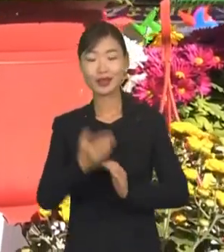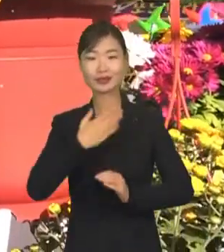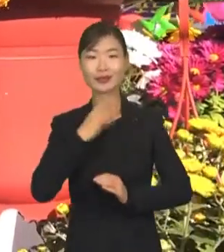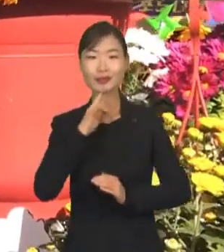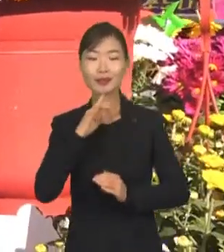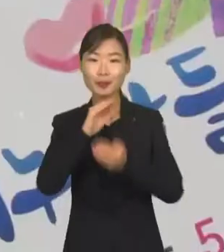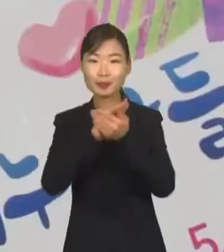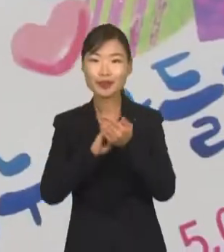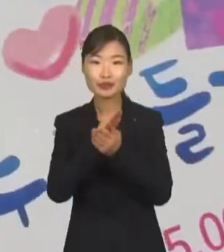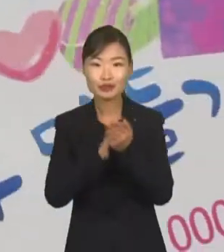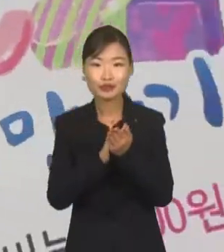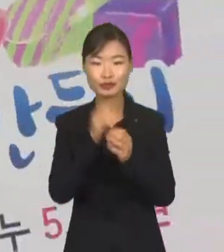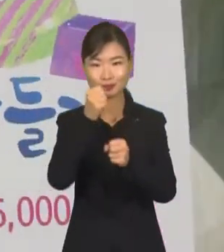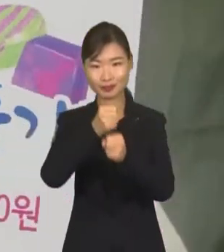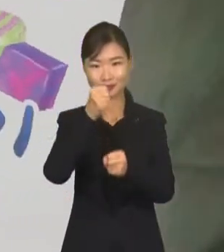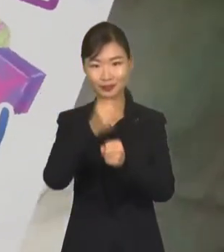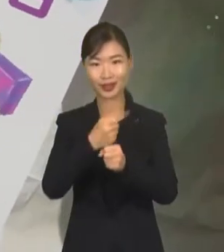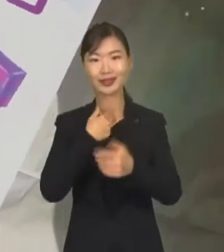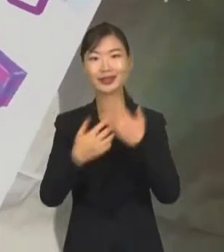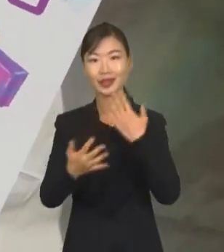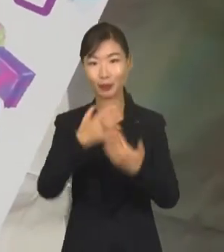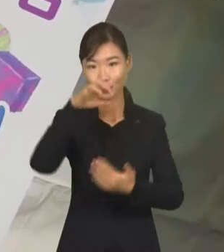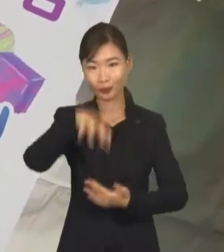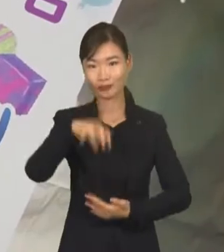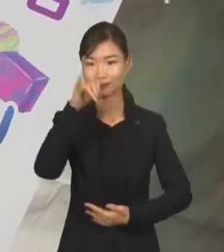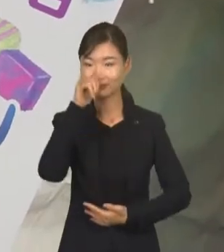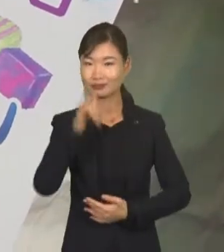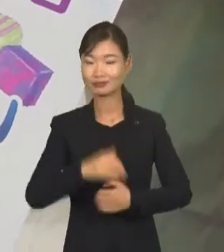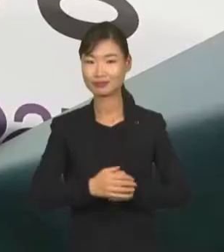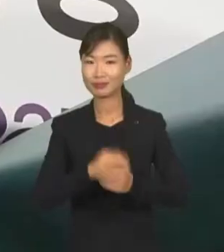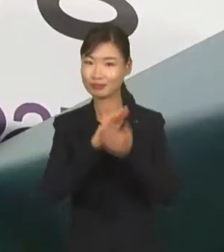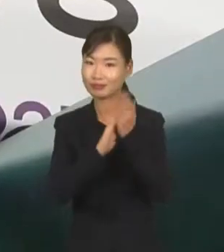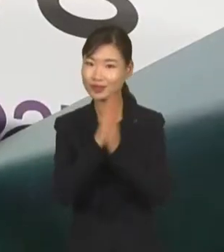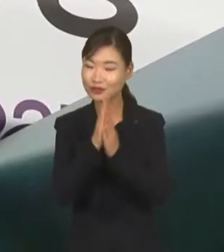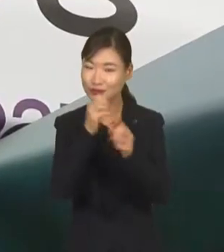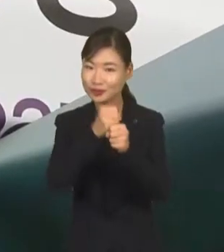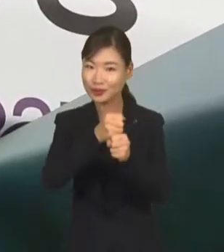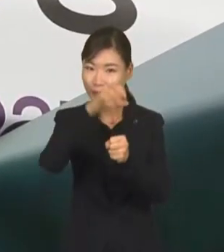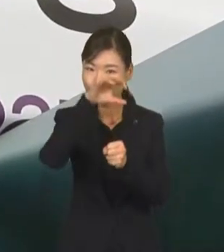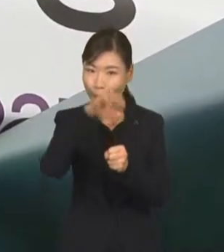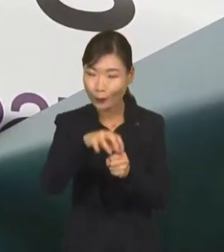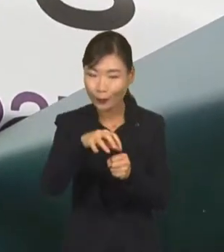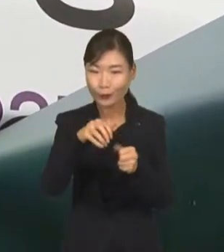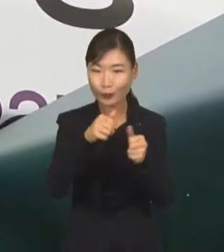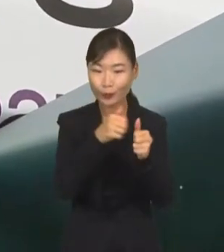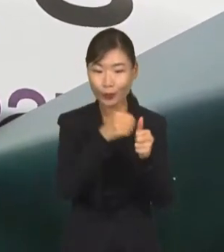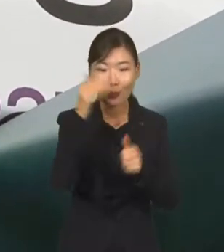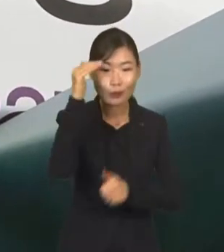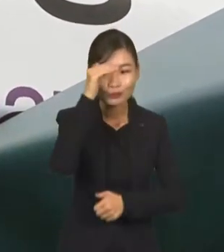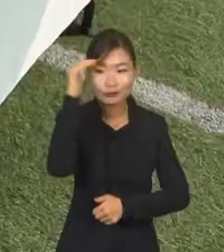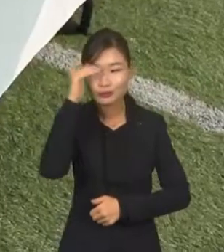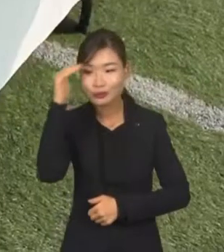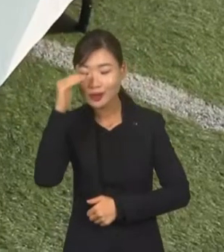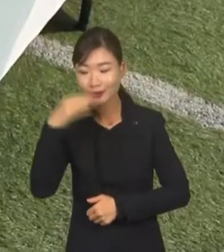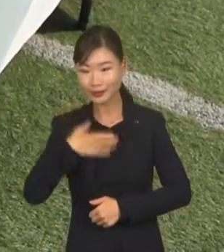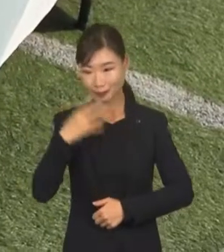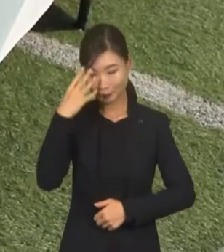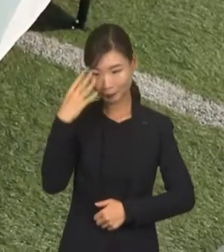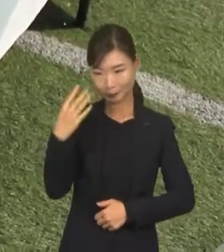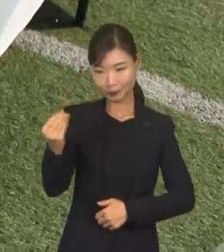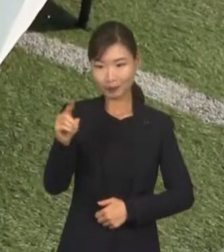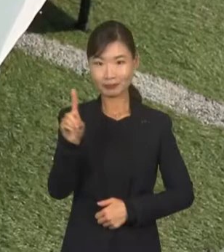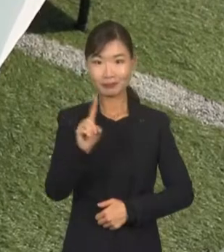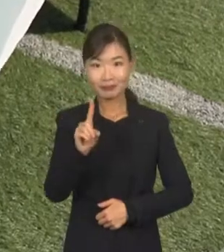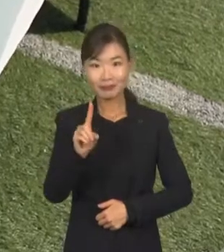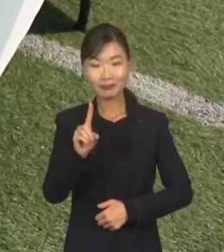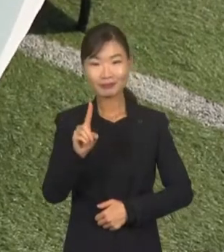나만의 비누를 만들어 볼 수 있도록 체험장이 마련돼 있었네요. 비누공방을 따라 이곳저곳 둘러보던 중 제 눈을 사로잡는